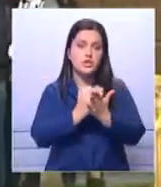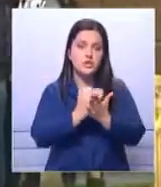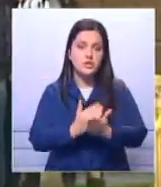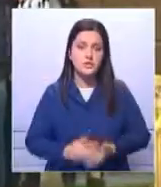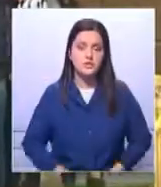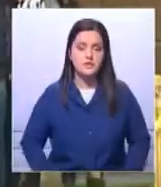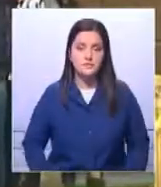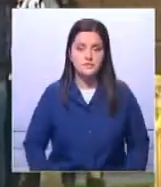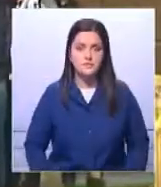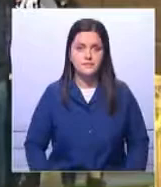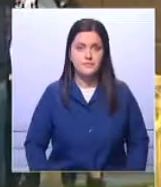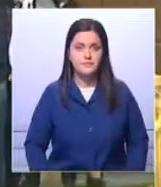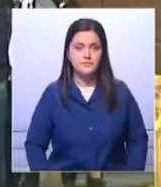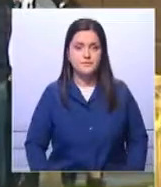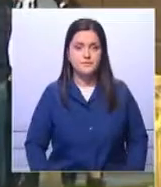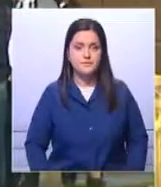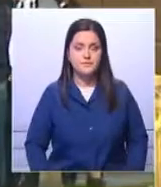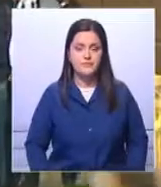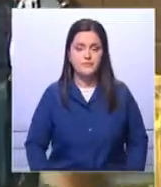высших чинов.